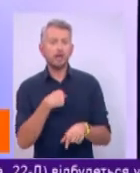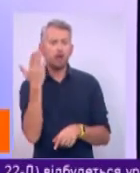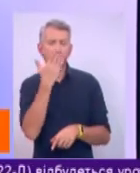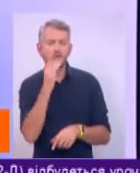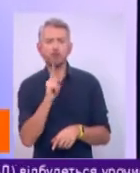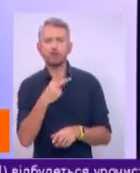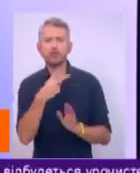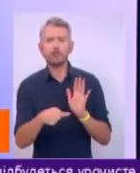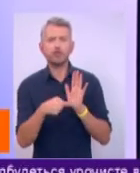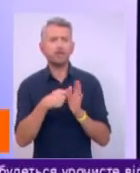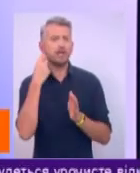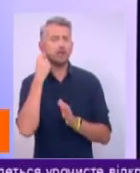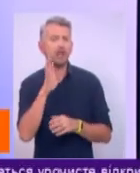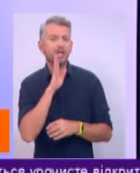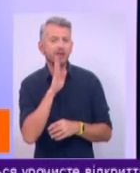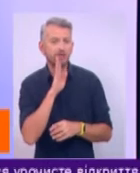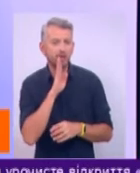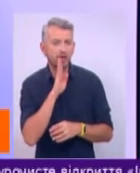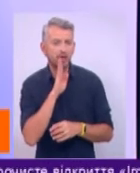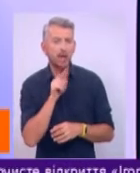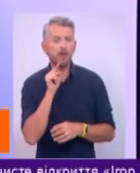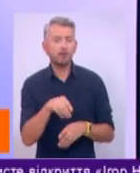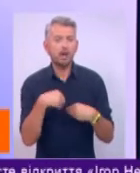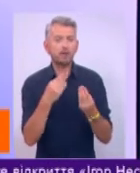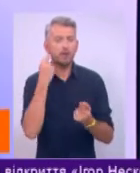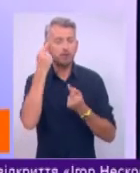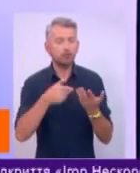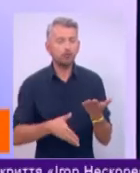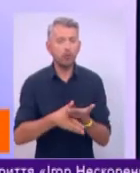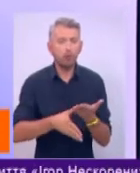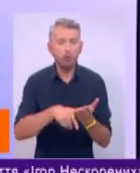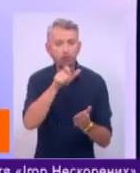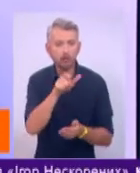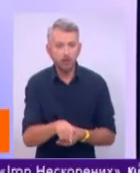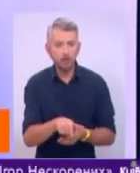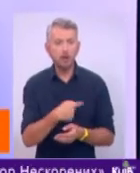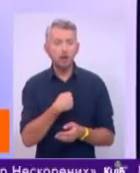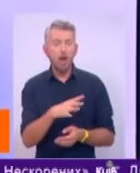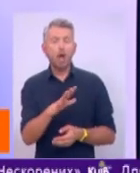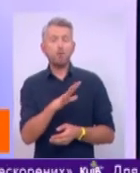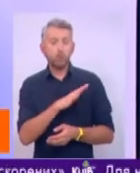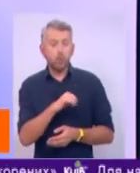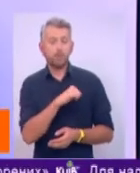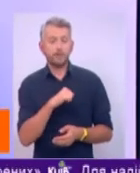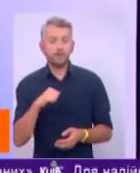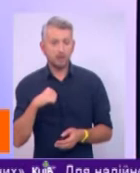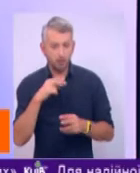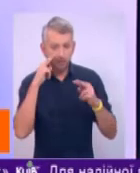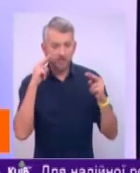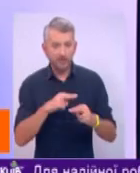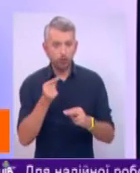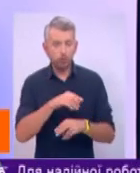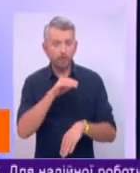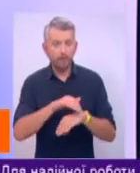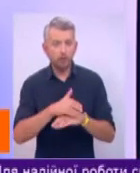що 26-річна дівчина, вона надала психологічну допомогу людині. І я був сам свідком того